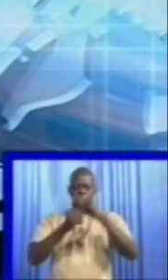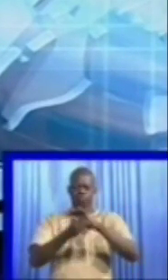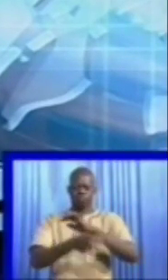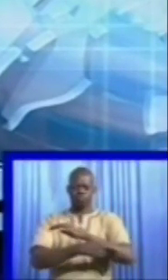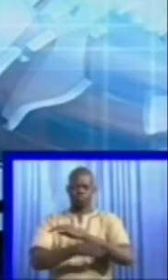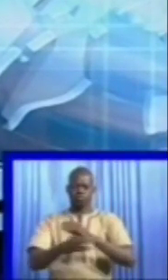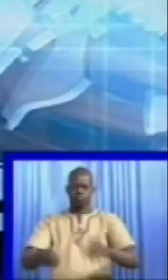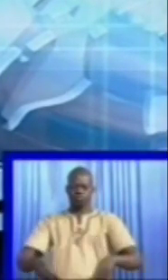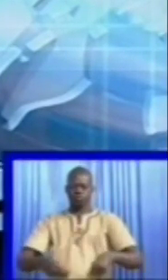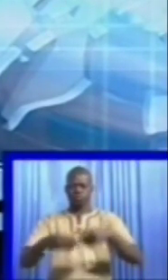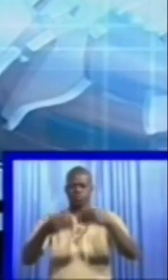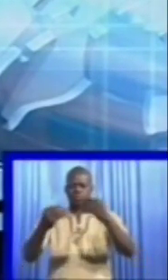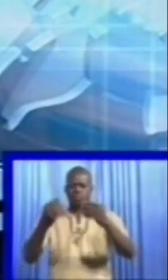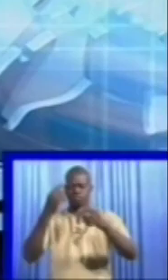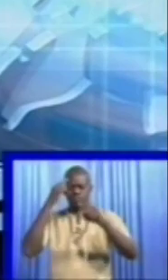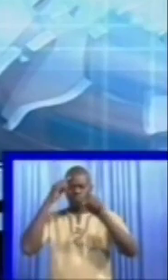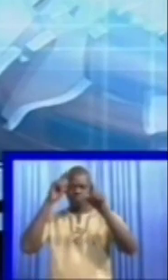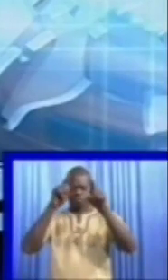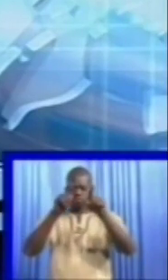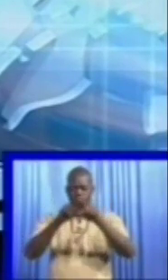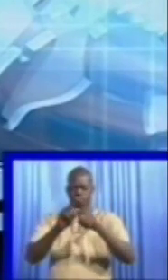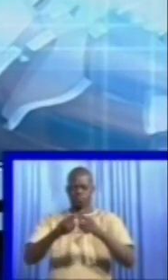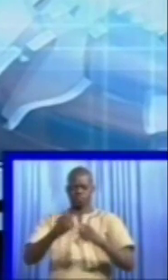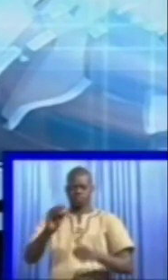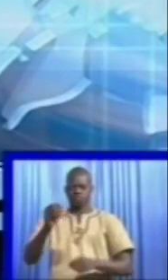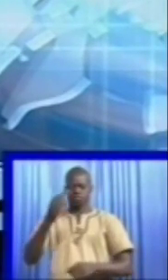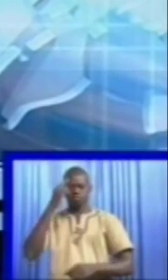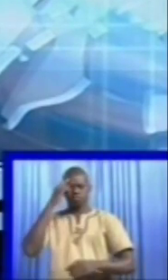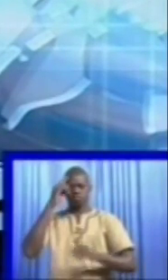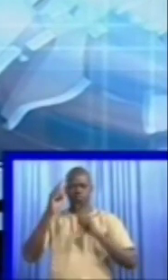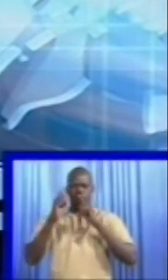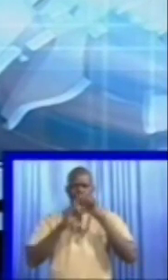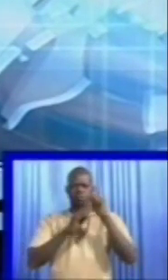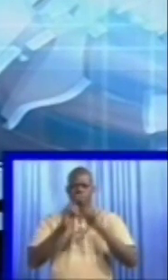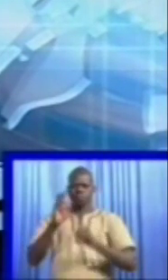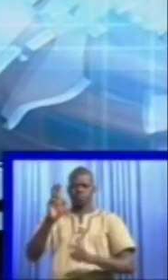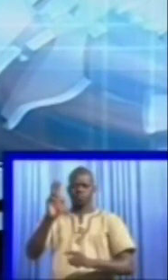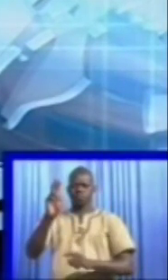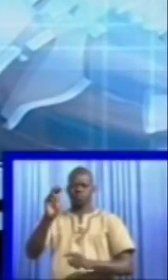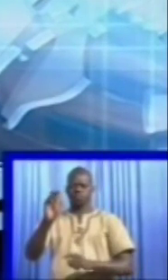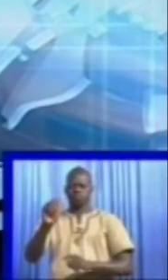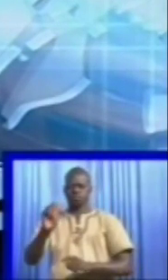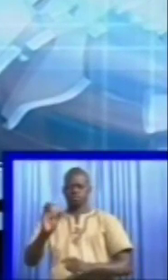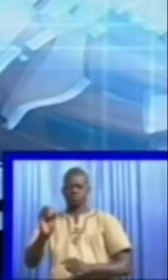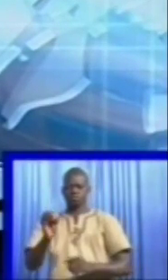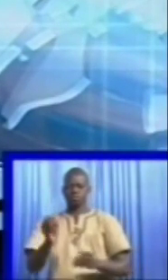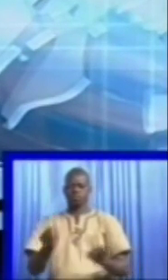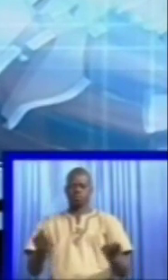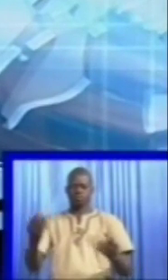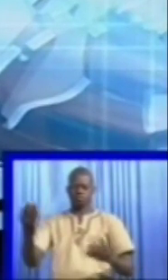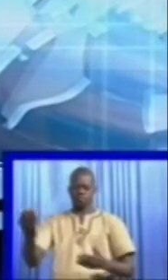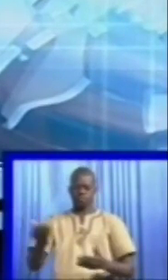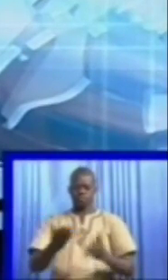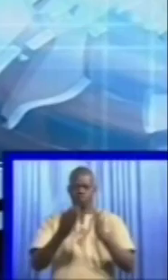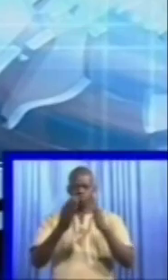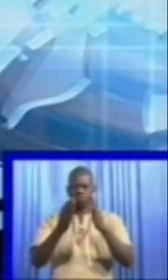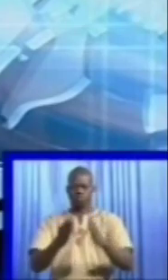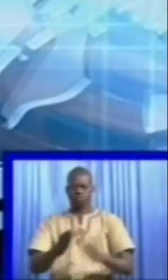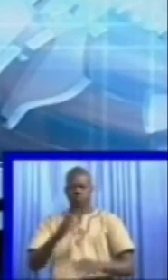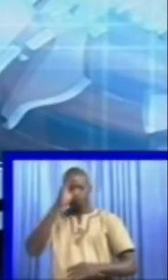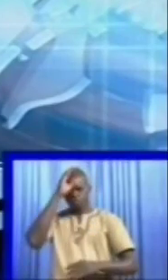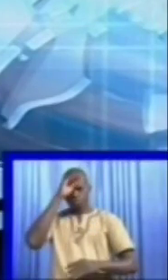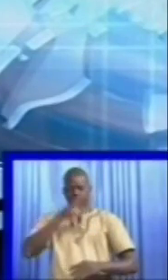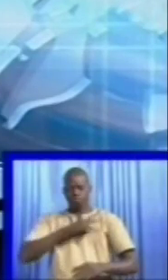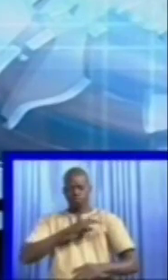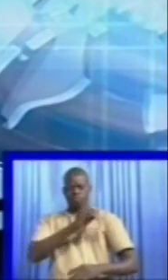accordent leur violon à Ouagadougou. Et puis, pour en parler donc de ces UACO, nous aurons sur ce plateau un invité. Il s'agit de M. Jean